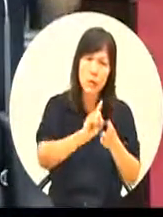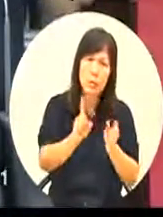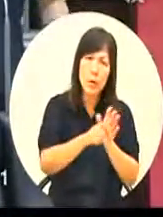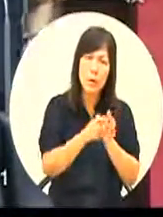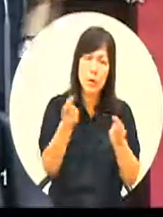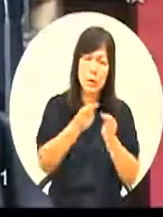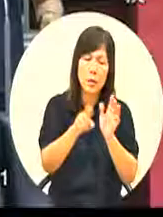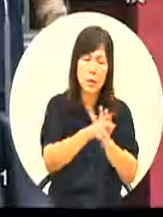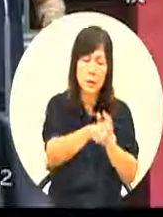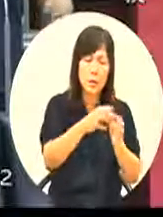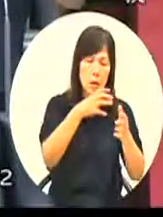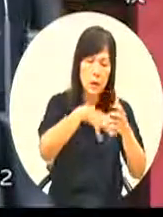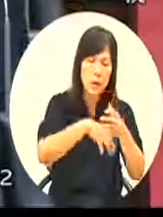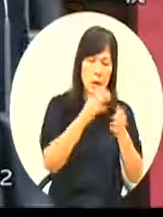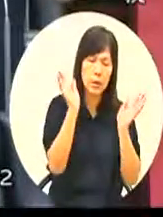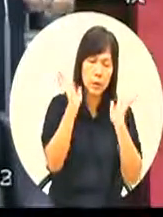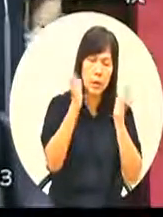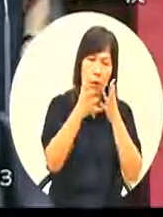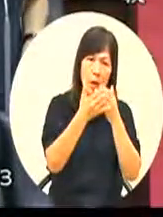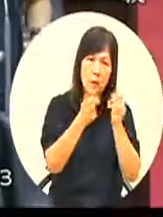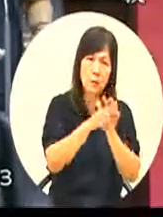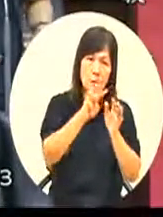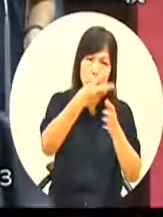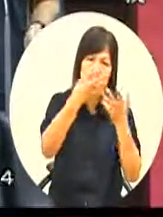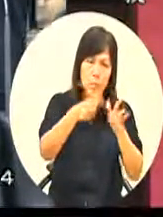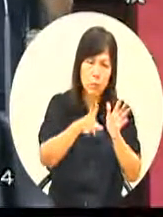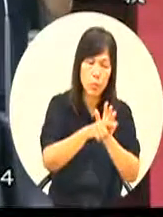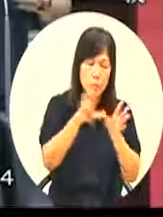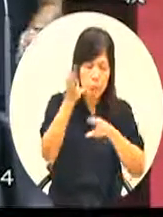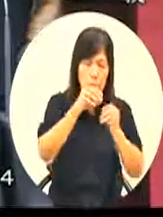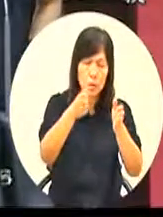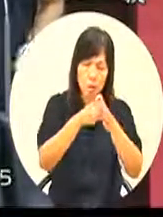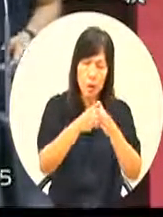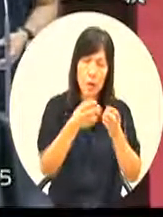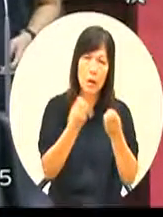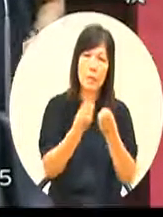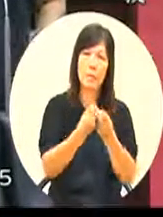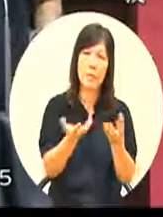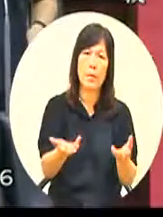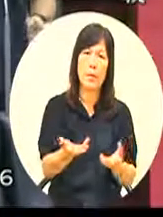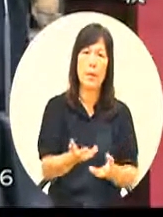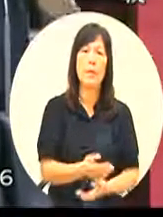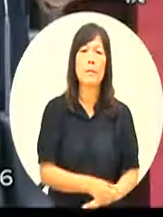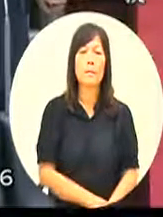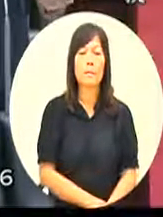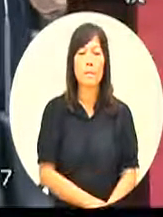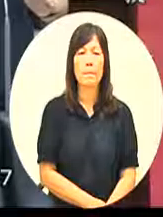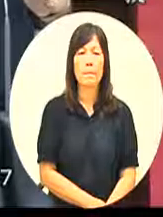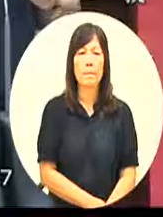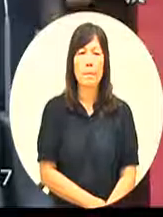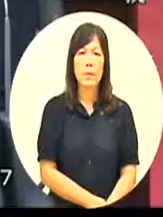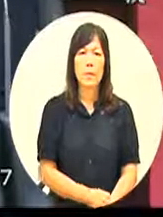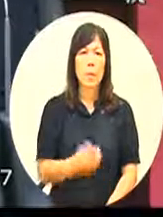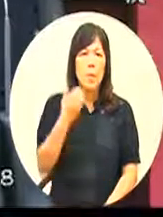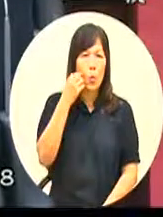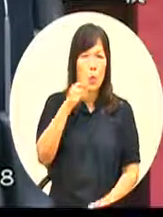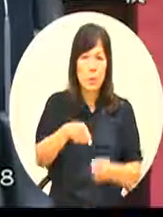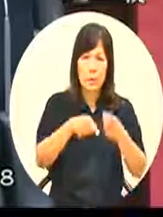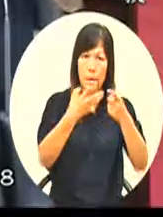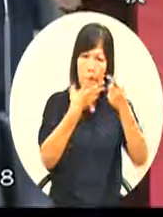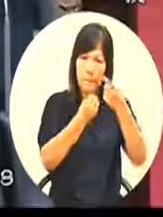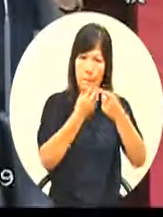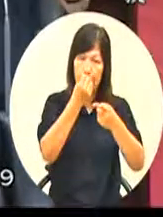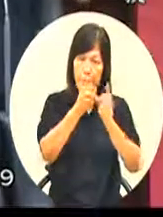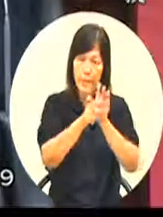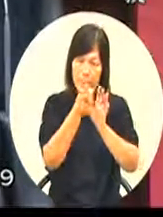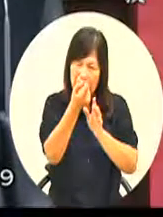你有300个学生，他要处理300份资料，那怎么处理这300份资料哈？所以如果说这个比例是极